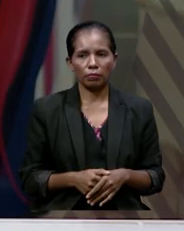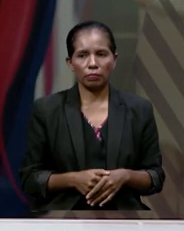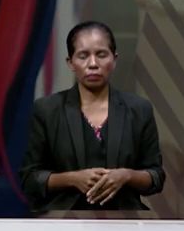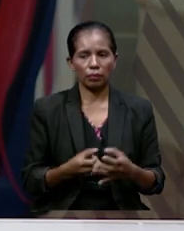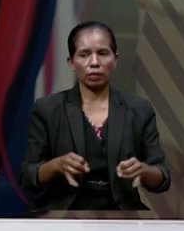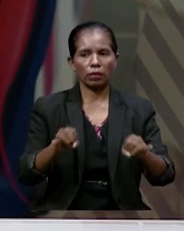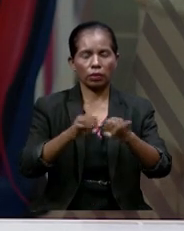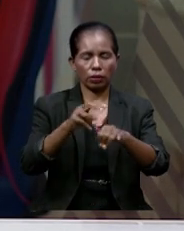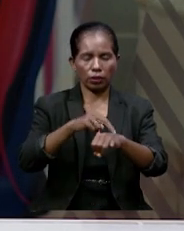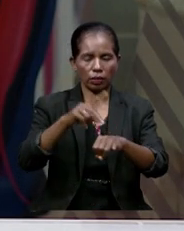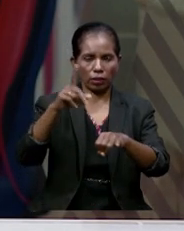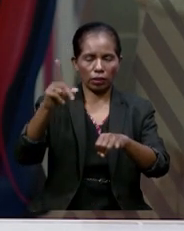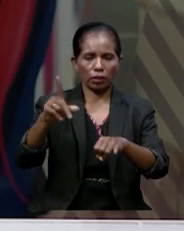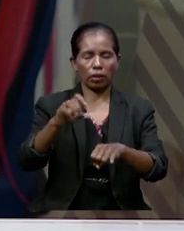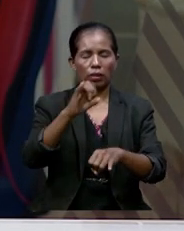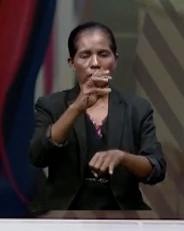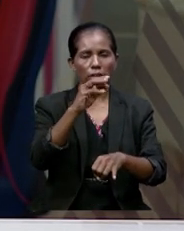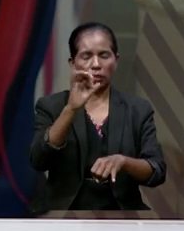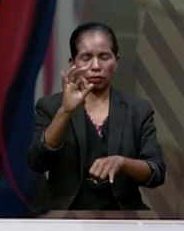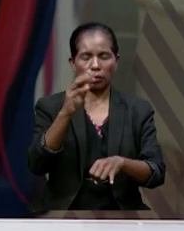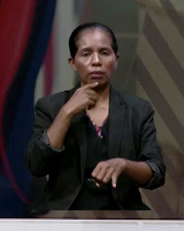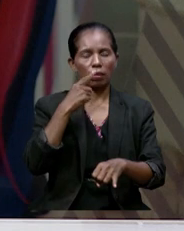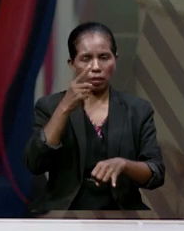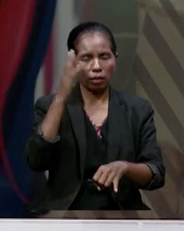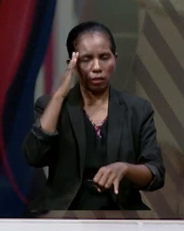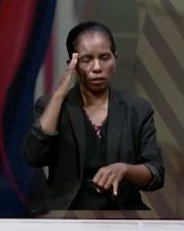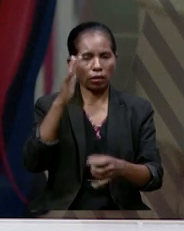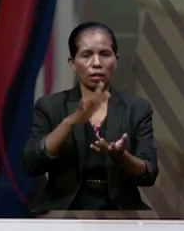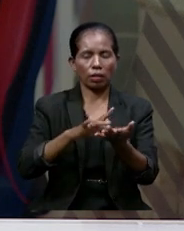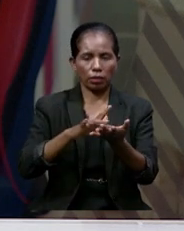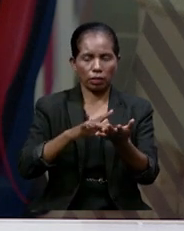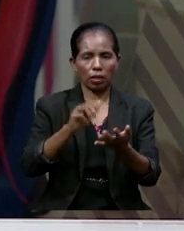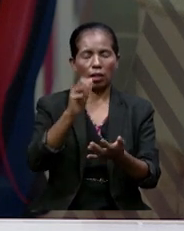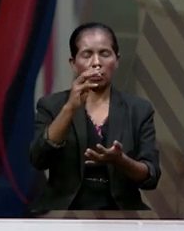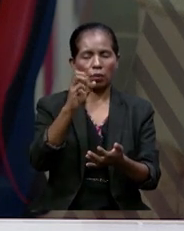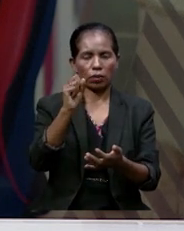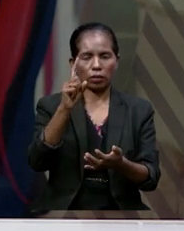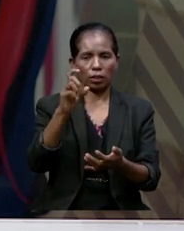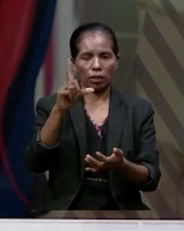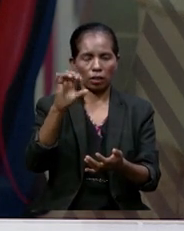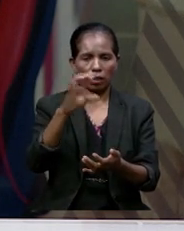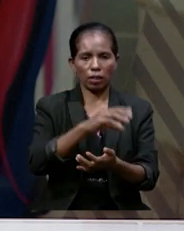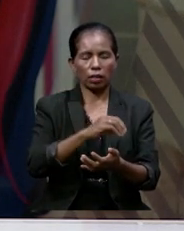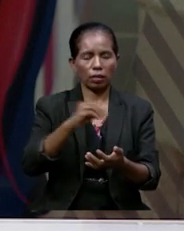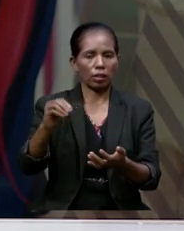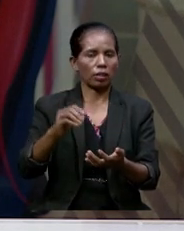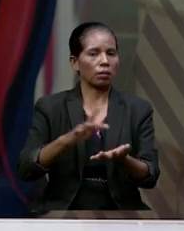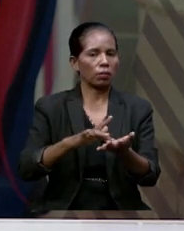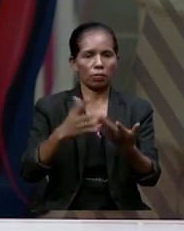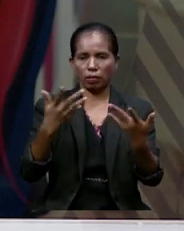Instituto Nacional Farmácia no Produto Médico reconhece Aimoruk Amoxicillin Tableta stok mamuk.